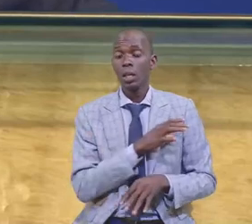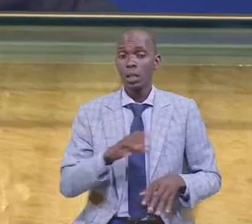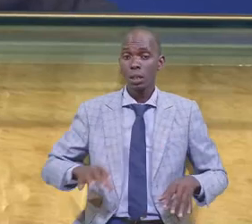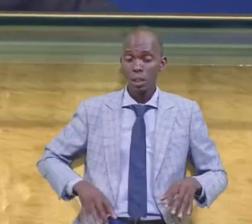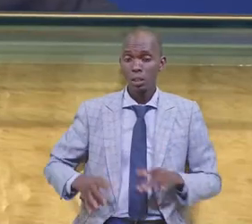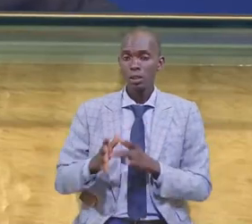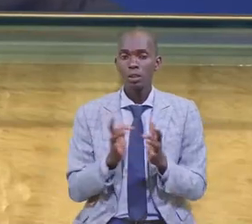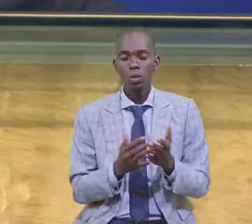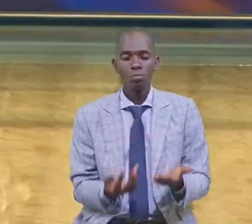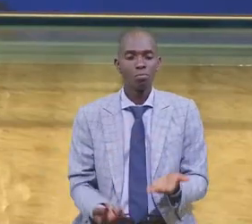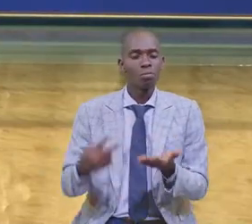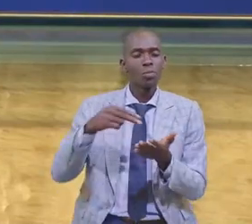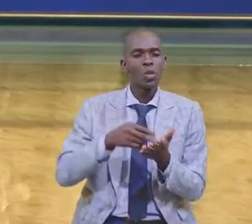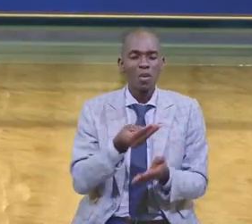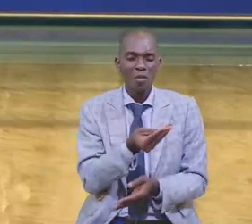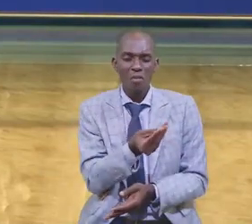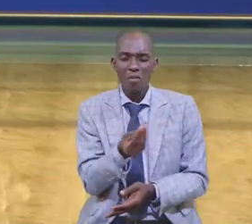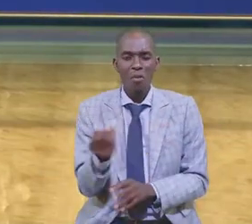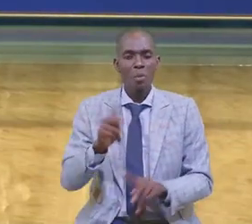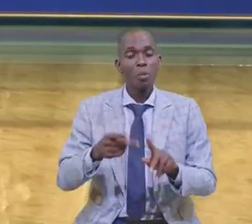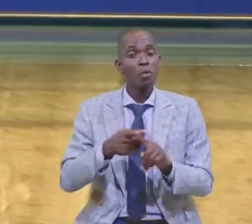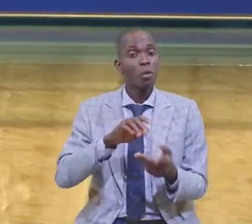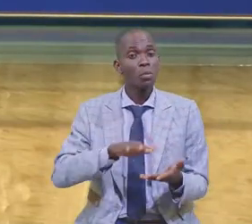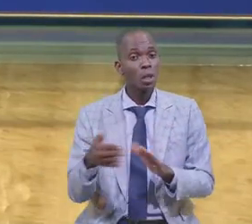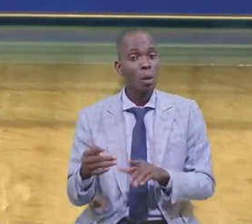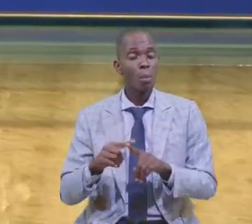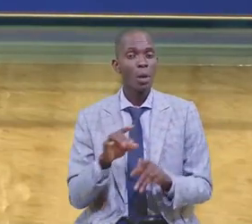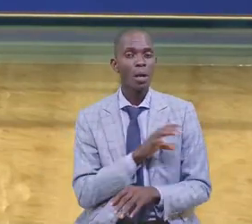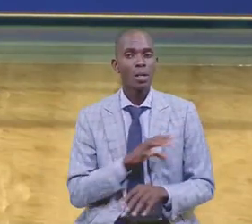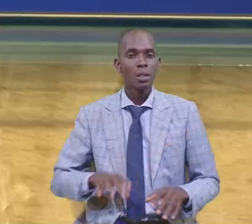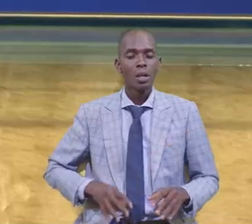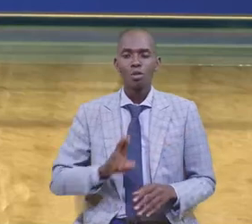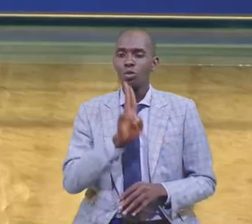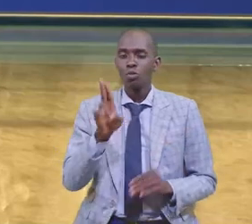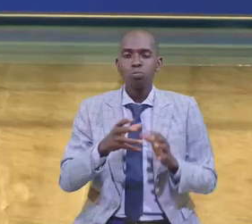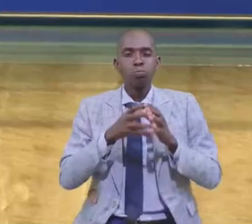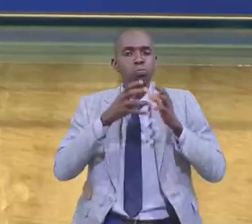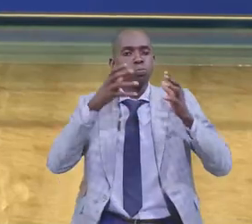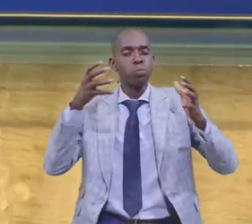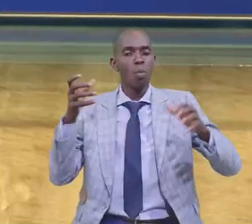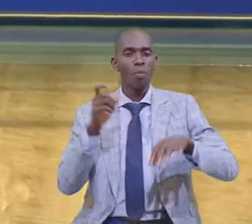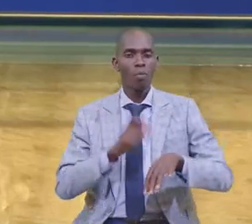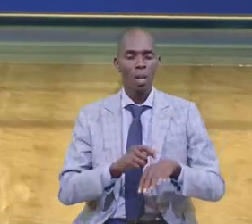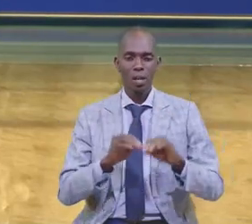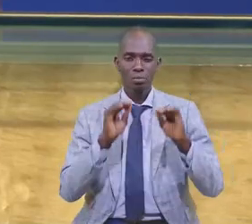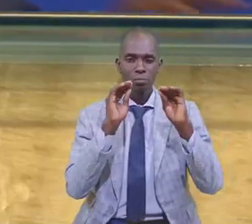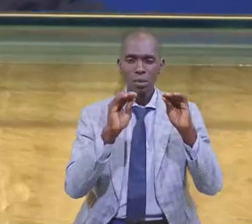Seigneur Jésus-Christ a ressuscité peu de personnes de la mort, mais il a passé beaucoup de son temps